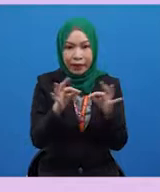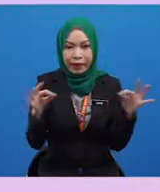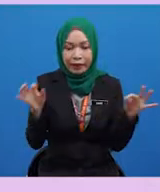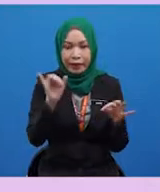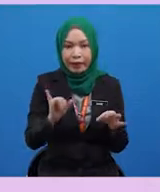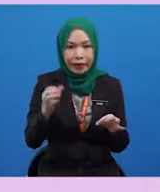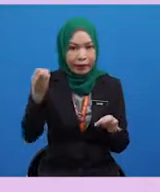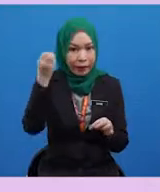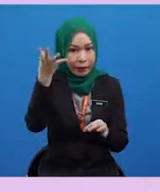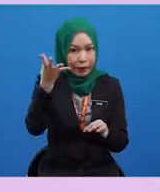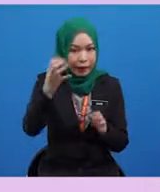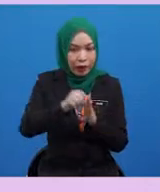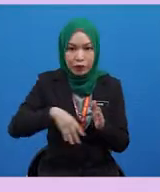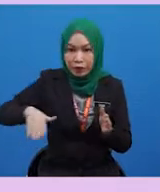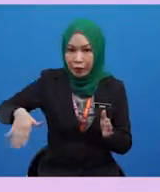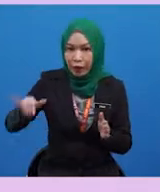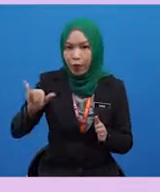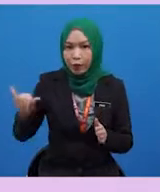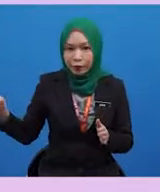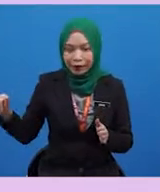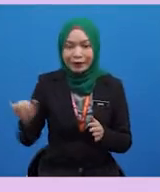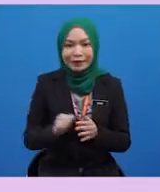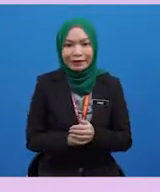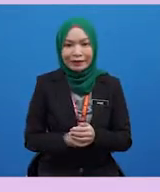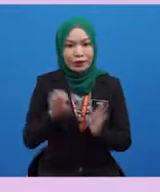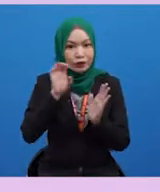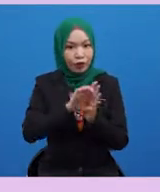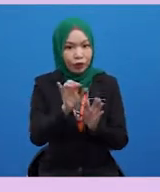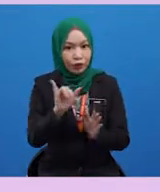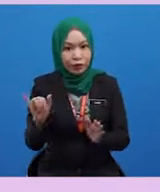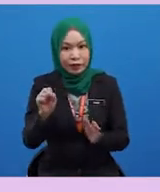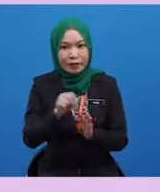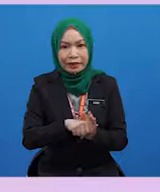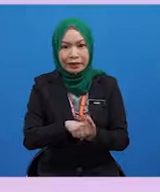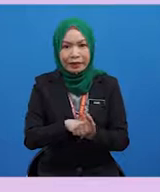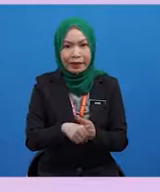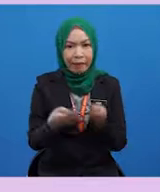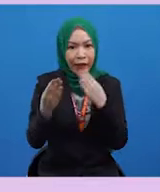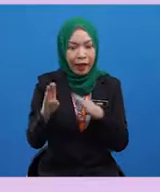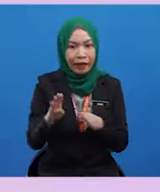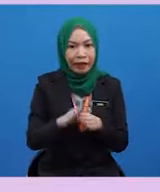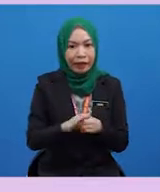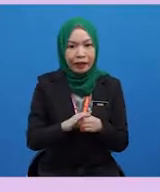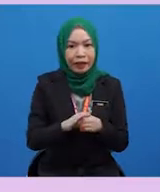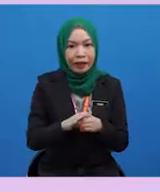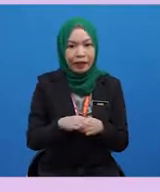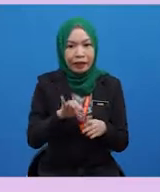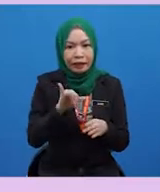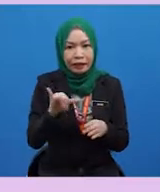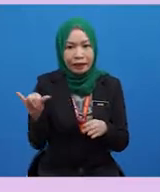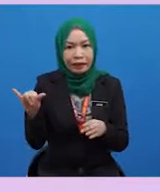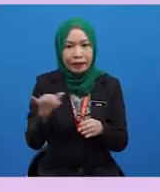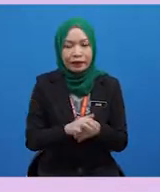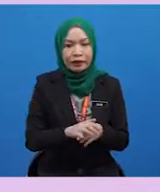sebelumnya. Antara contohnya ialah sebaliknya, meskipun, namun demikian,